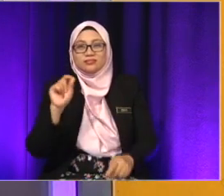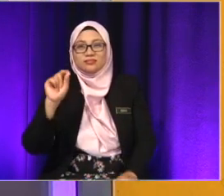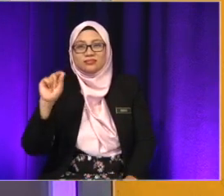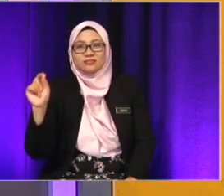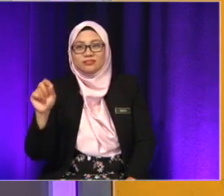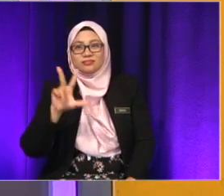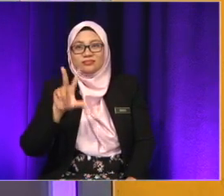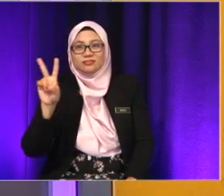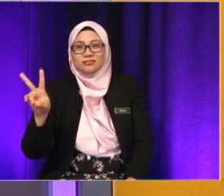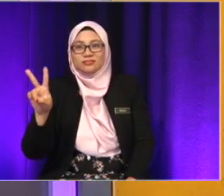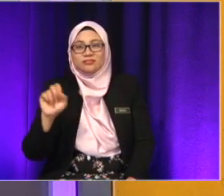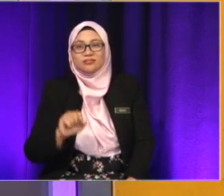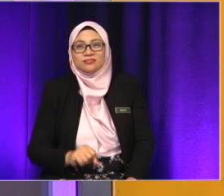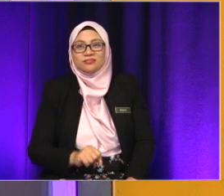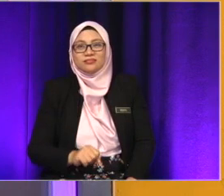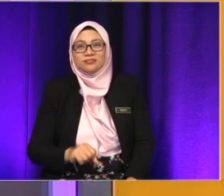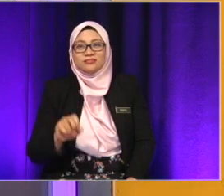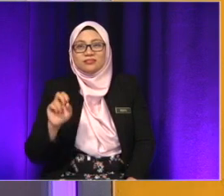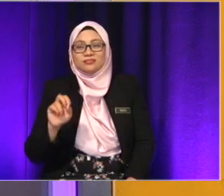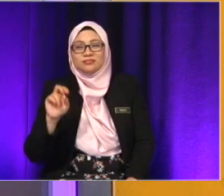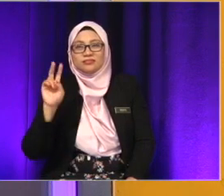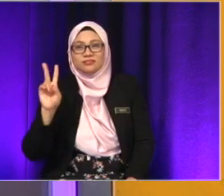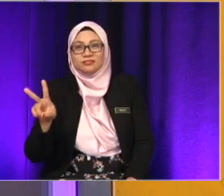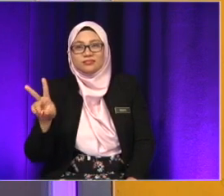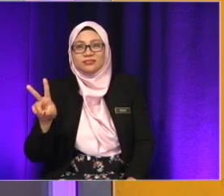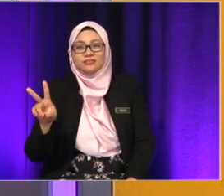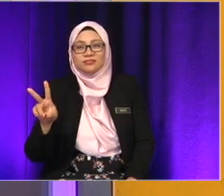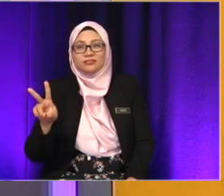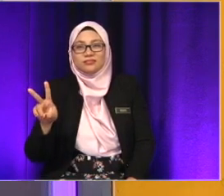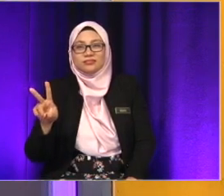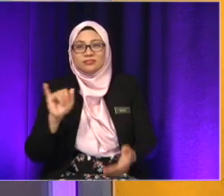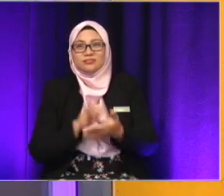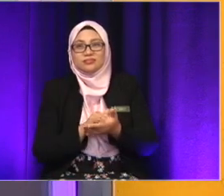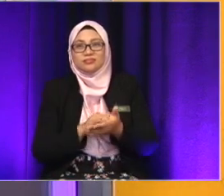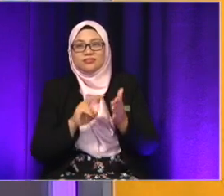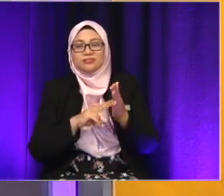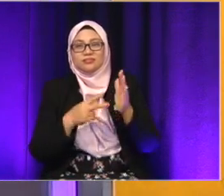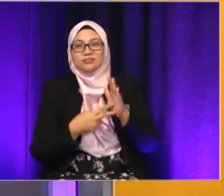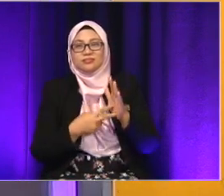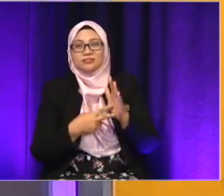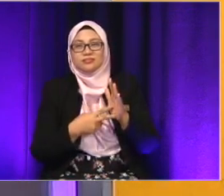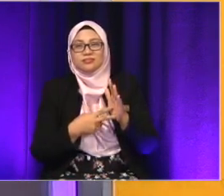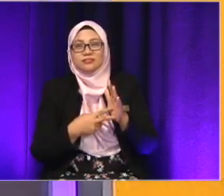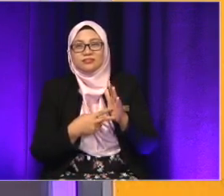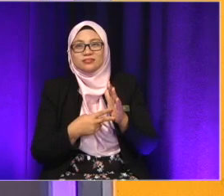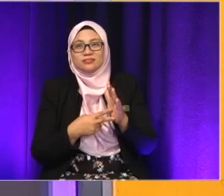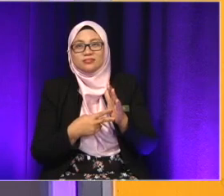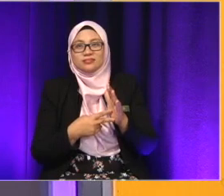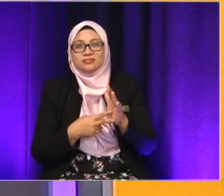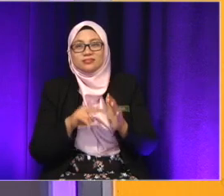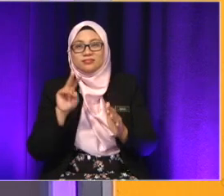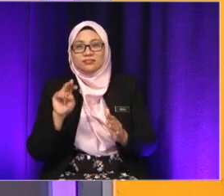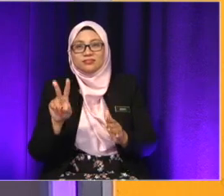3 2 dua ni, dua yang ni kena ingat. Dua ni ingat. Dua ni adalah dua